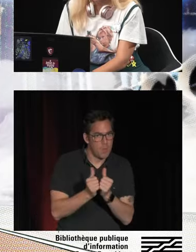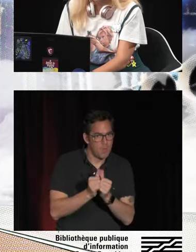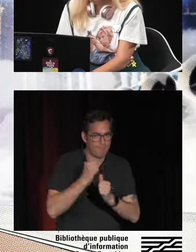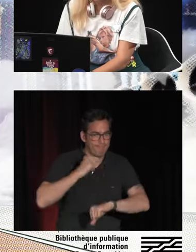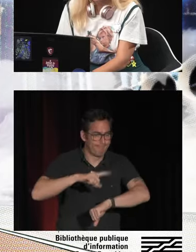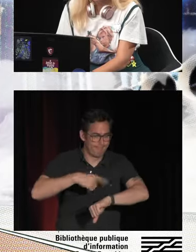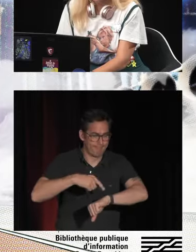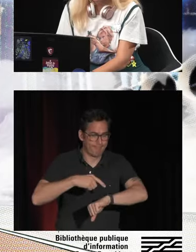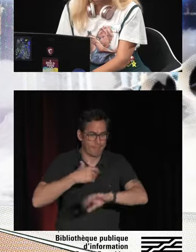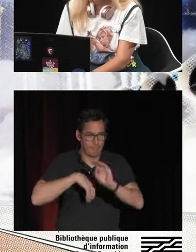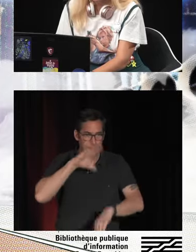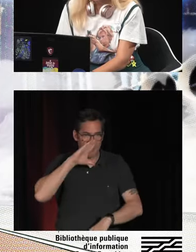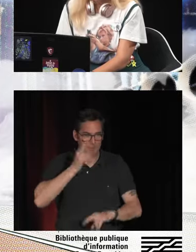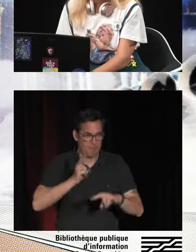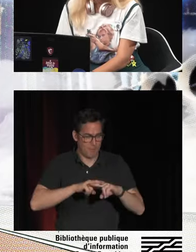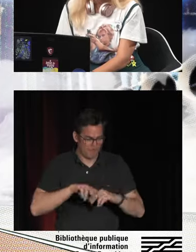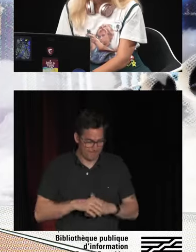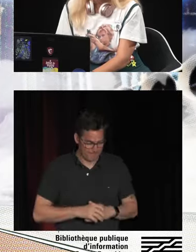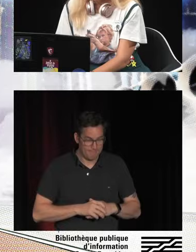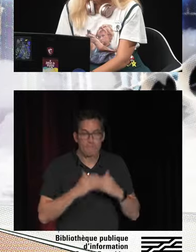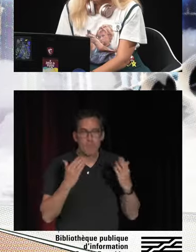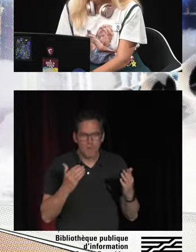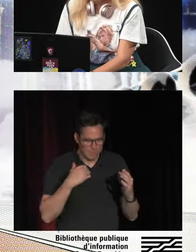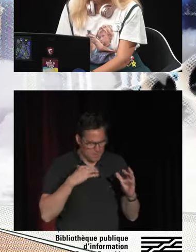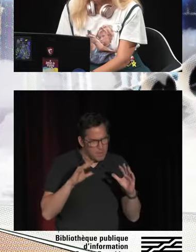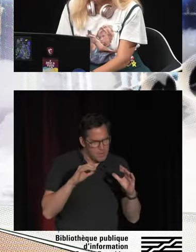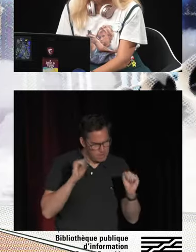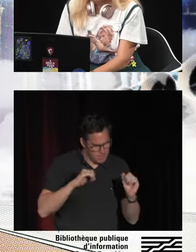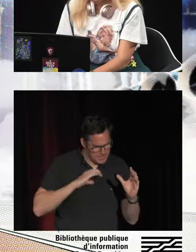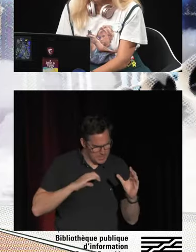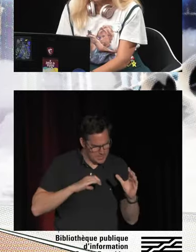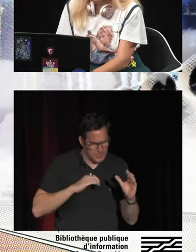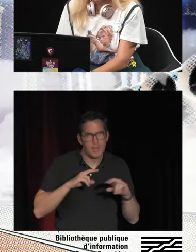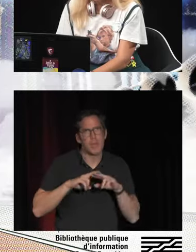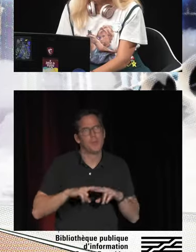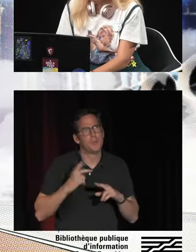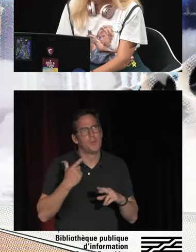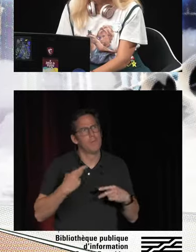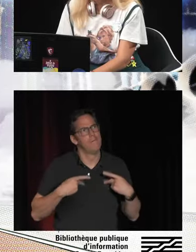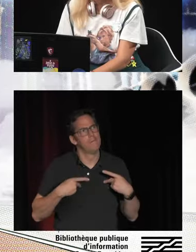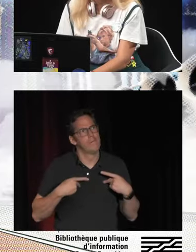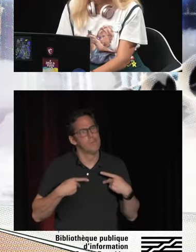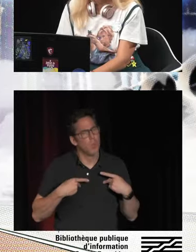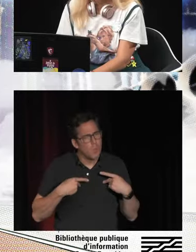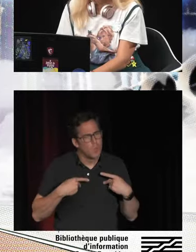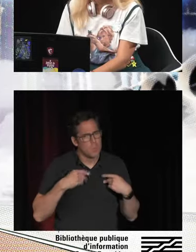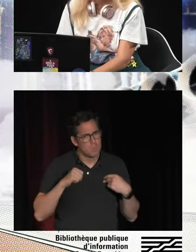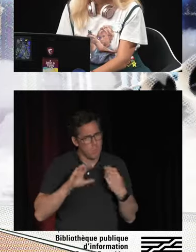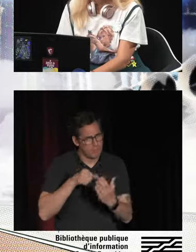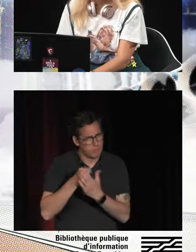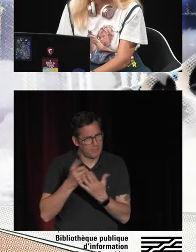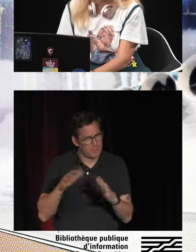mourrez, parce que vous n'avez plus le temps. Est-ce que je peux finir le jeu avec 2 vies en réalité ? Je suis pas sûre, mais on va le